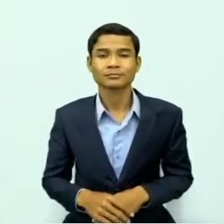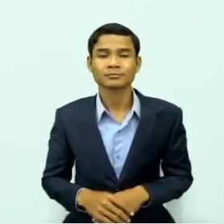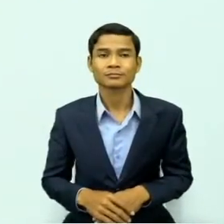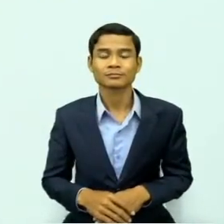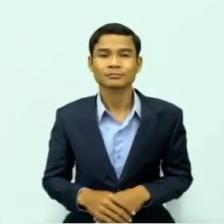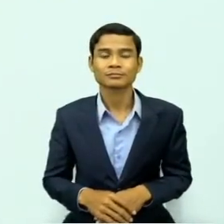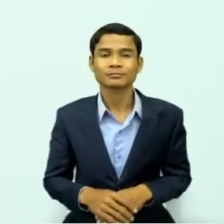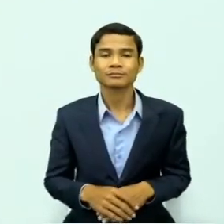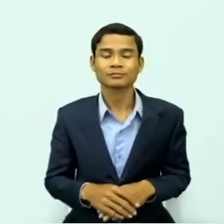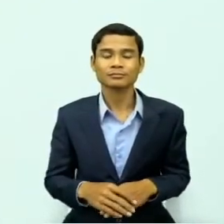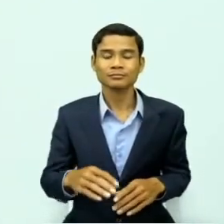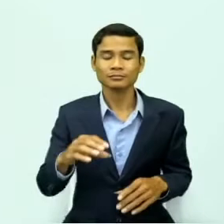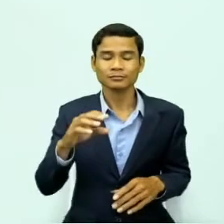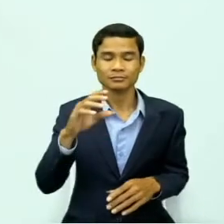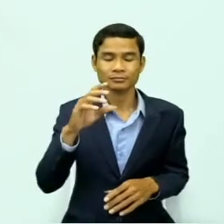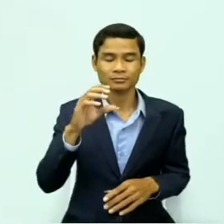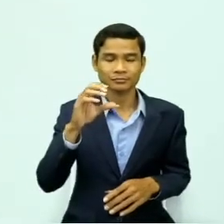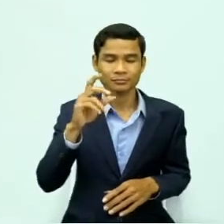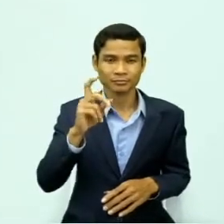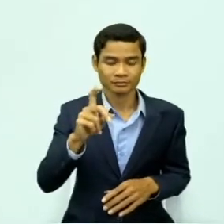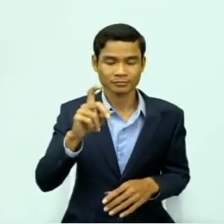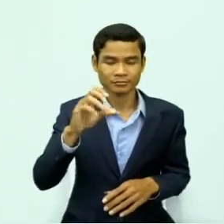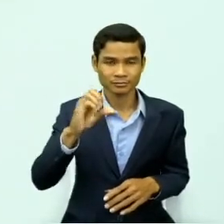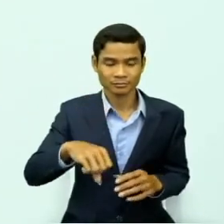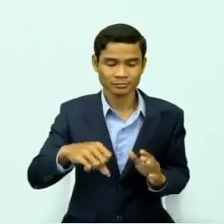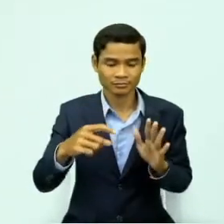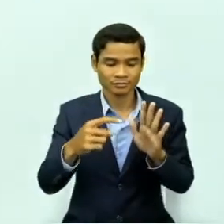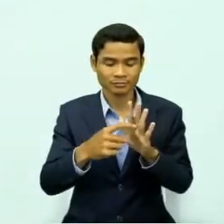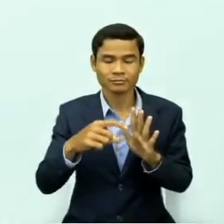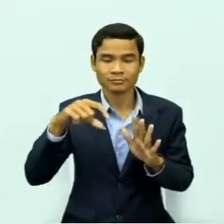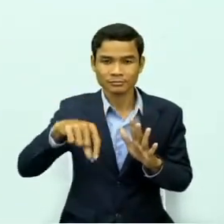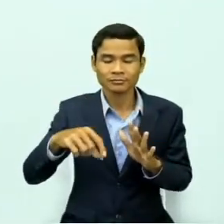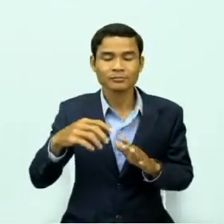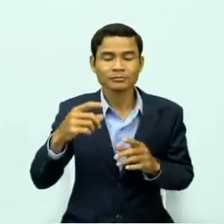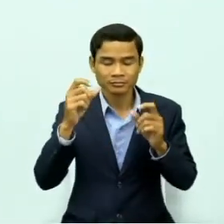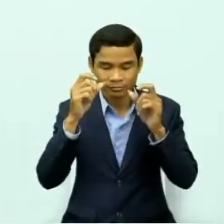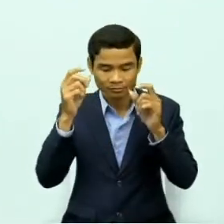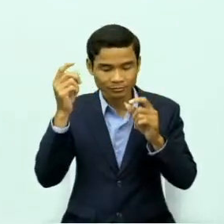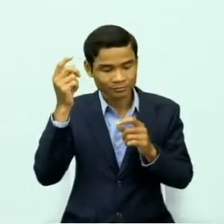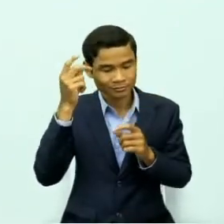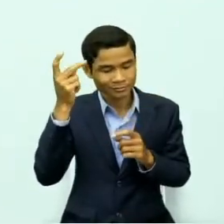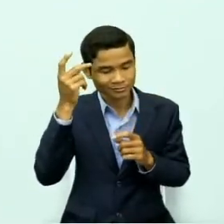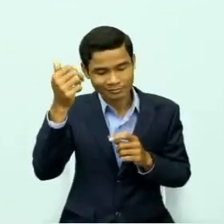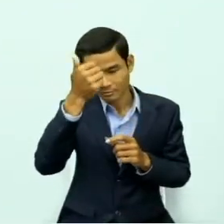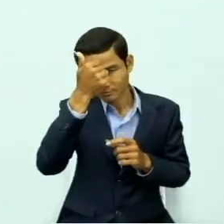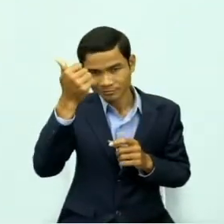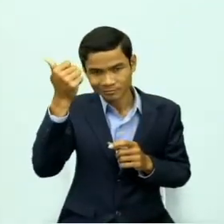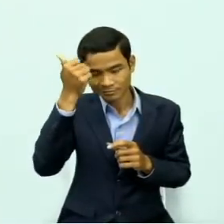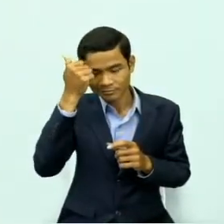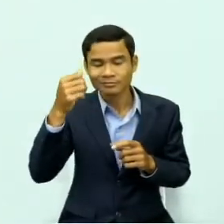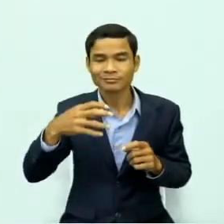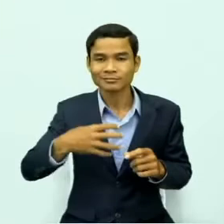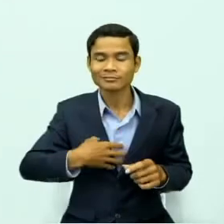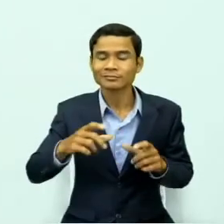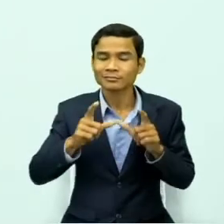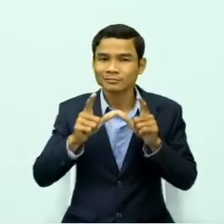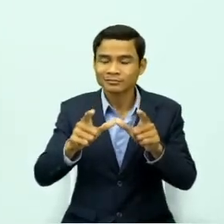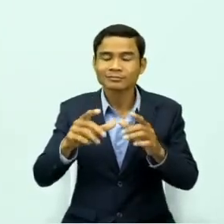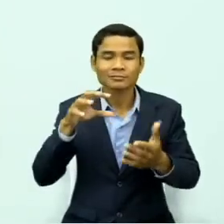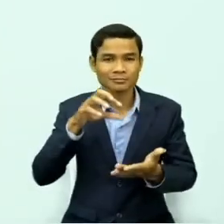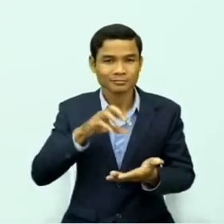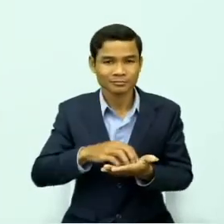plop nấc phnọc chăng tư phnom penh mà đoàn tiếp nè